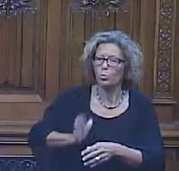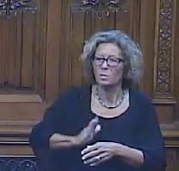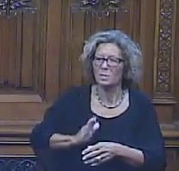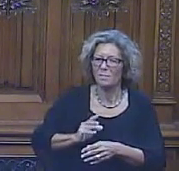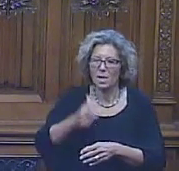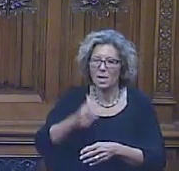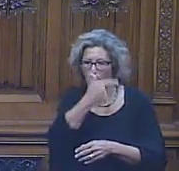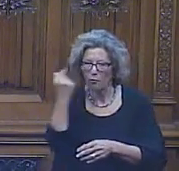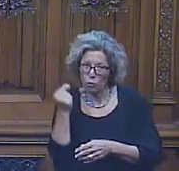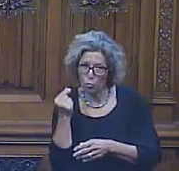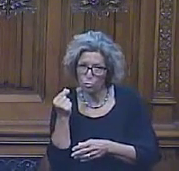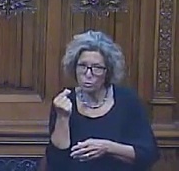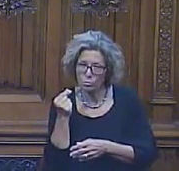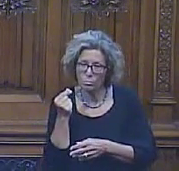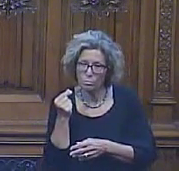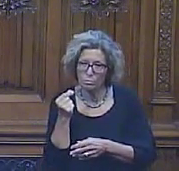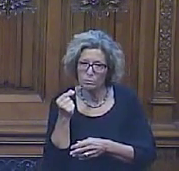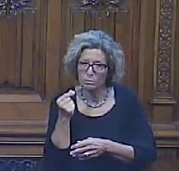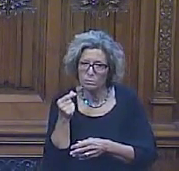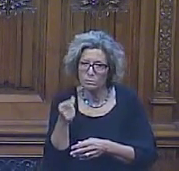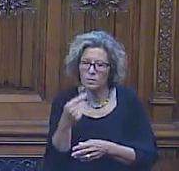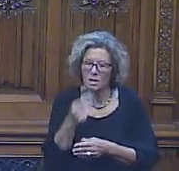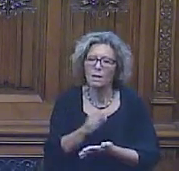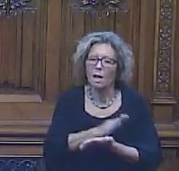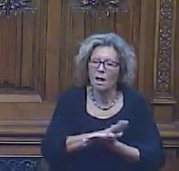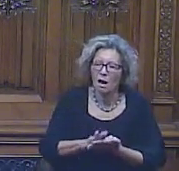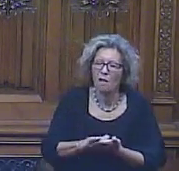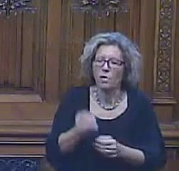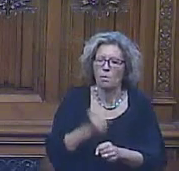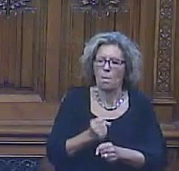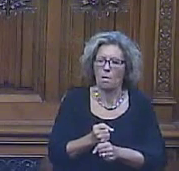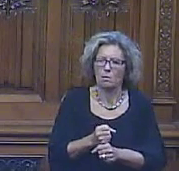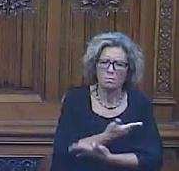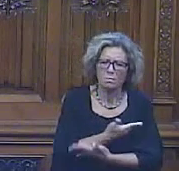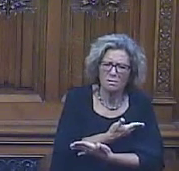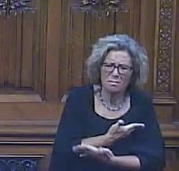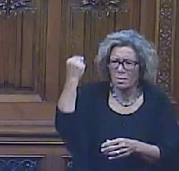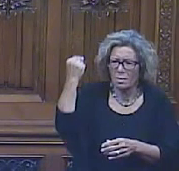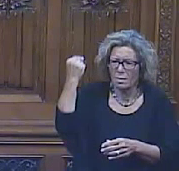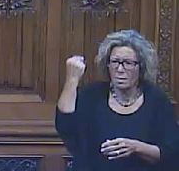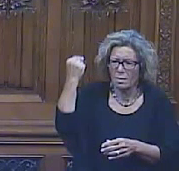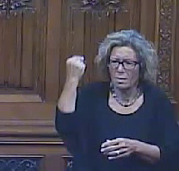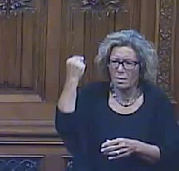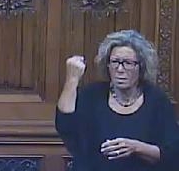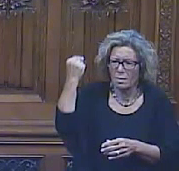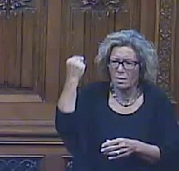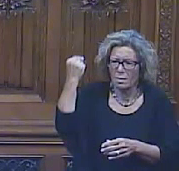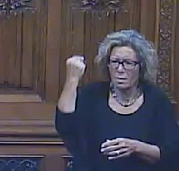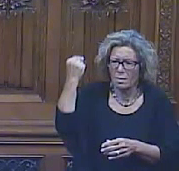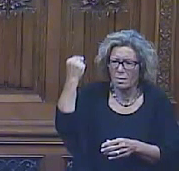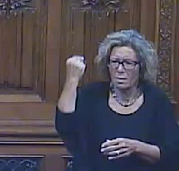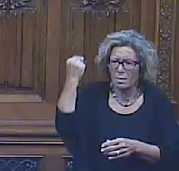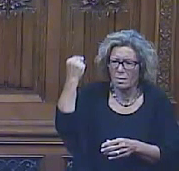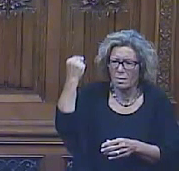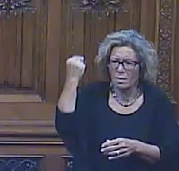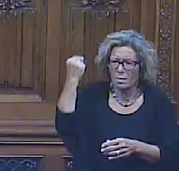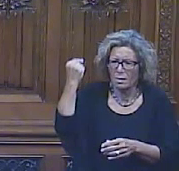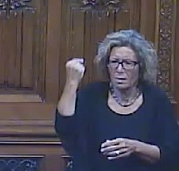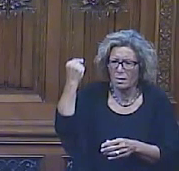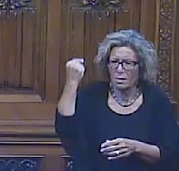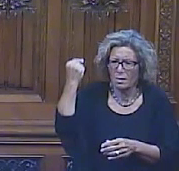Zivilbevölkerung, die einfach tun. Und hier fragt niemand, woher kommt er oder sie.